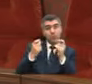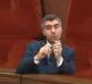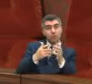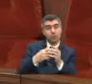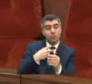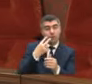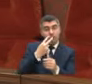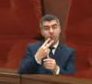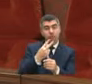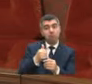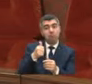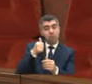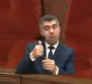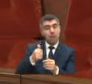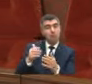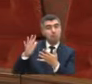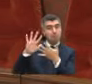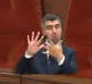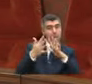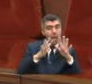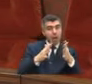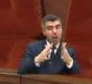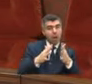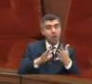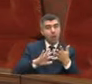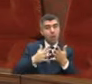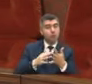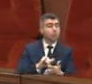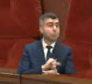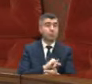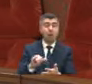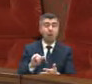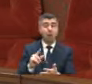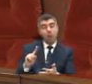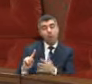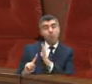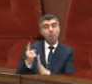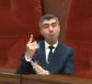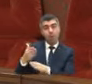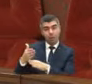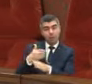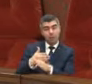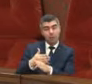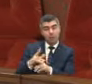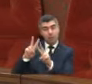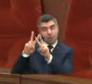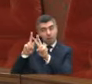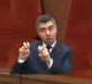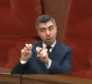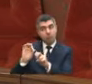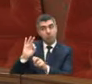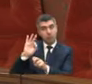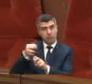مناسبا يعني للشروط البيئية. رغم الحاجة ديالنا للاستثمارات والأموال والتشغيل، مع ذلك لا يقبل أي استثمار إلا إذا